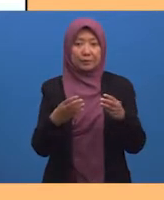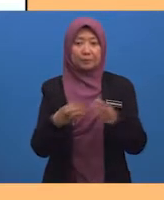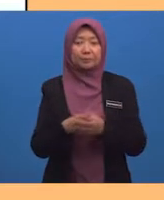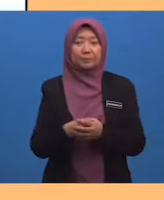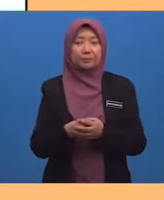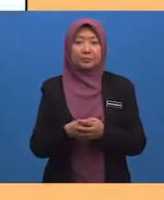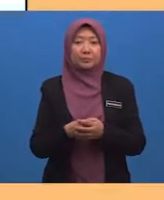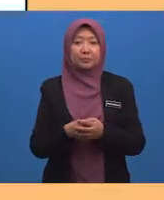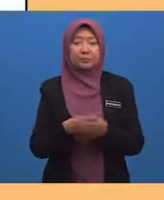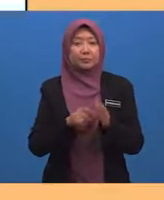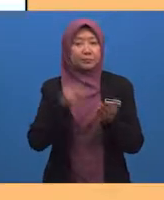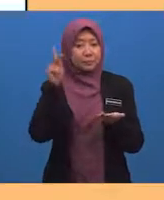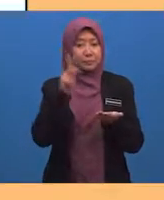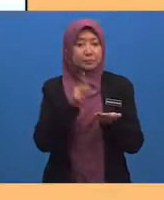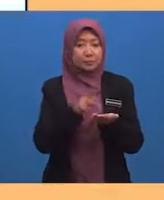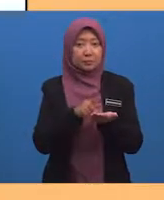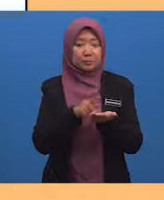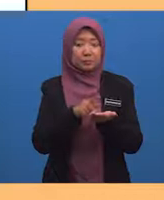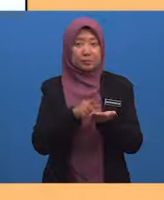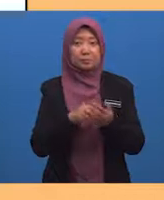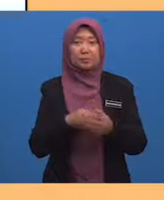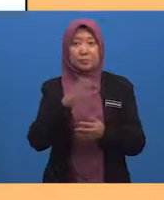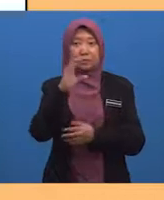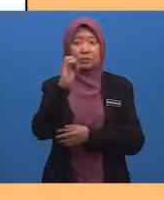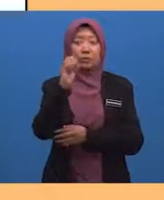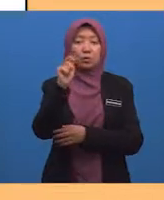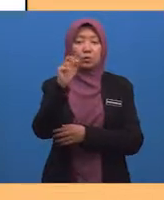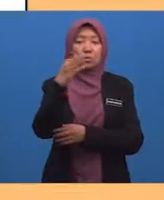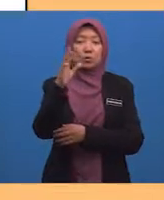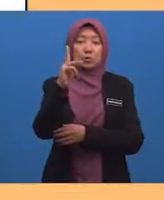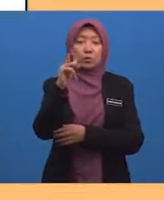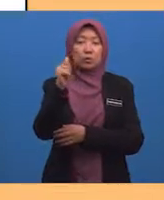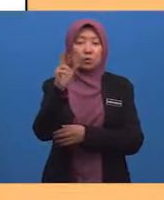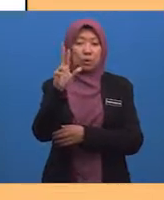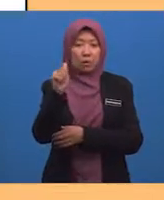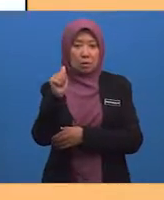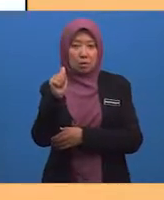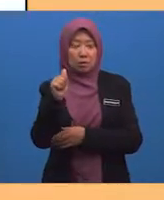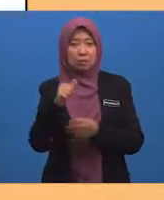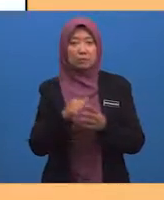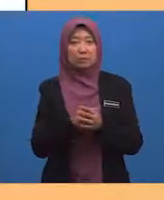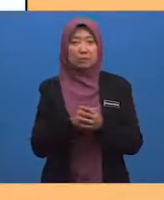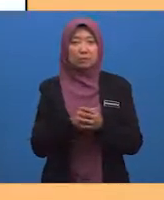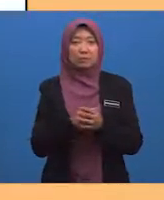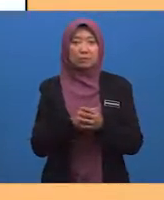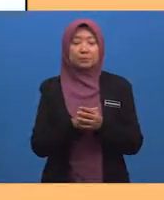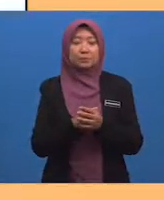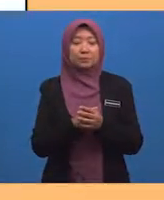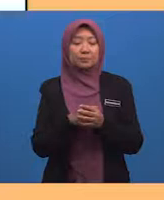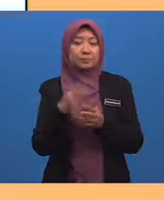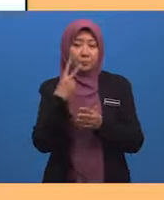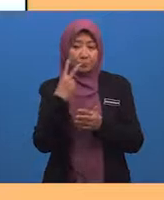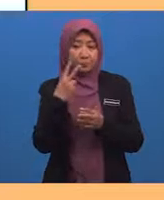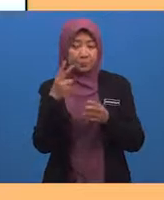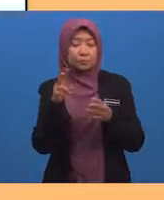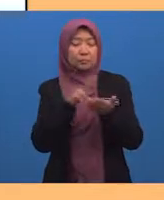yang terkenal ialah dayah Chot Kala, dayah Tiu Kuci, dayah Blang Peria, dayah Batu Karang,